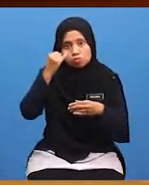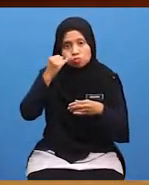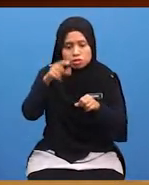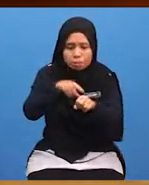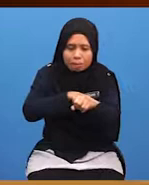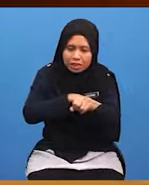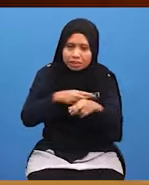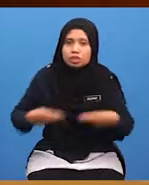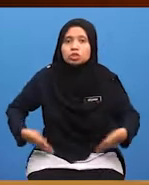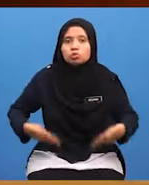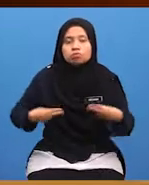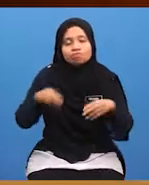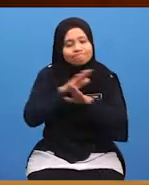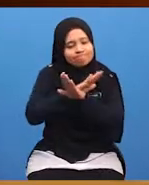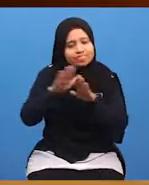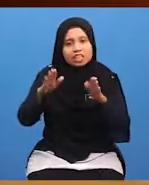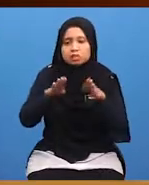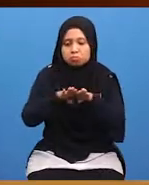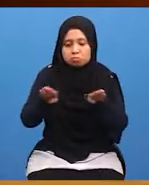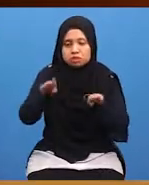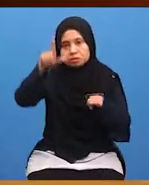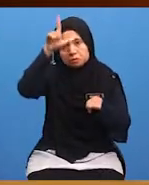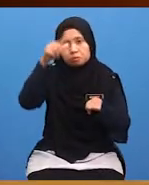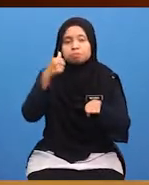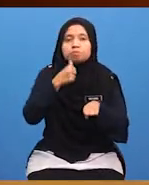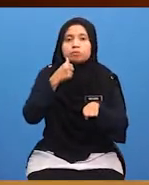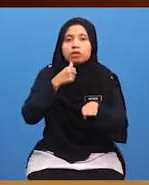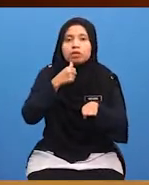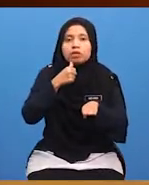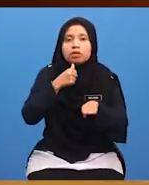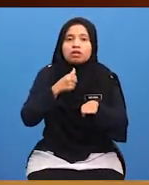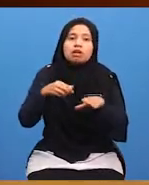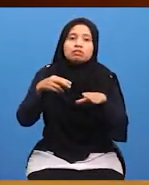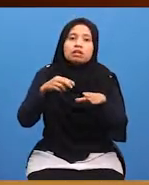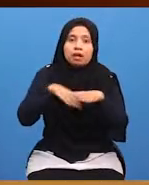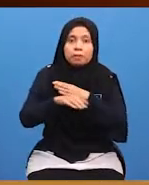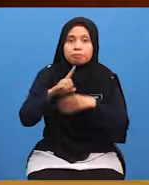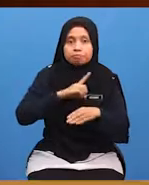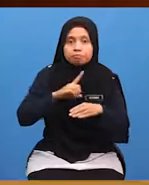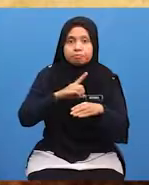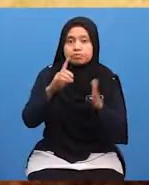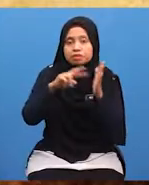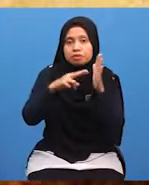tanpa membezakan lelaki dan wanita. Menurut Islam, definisi pendidikan ialah